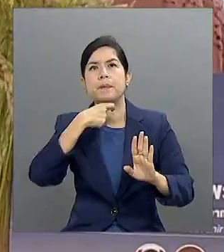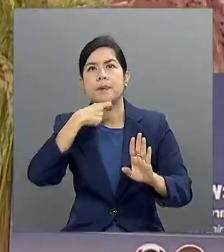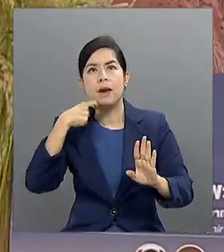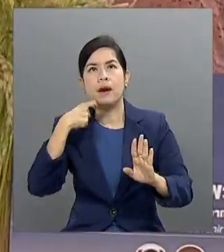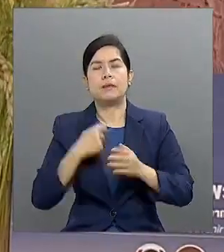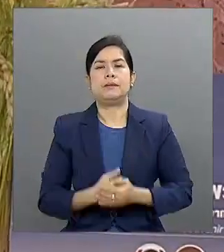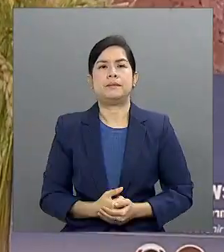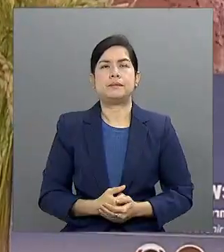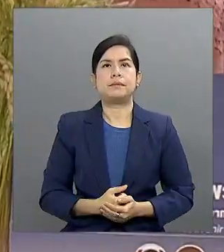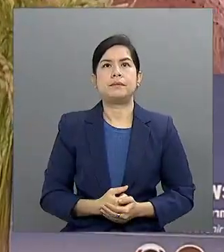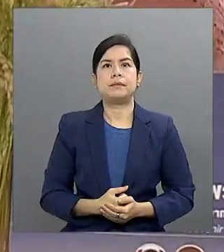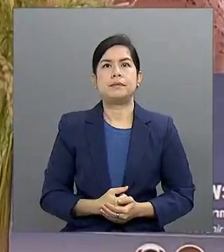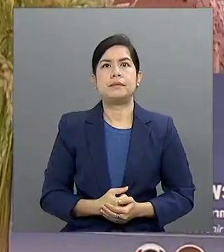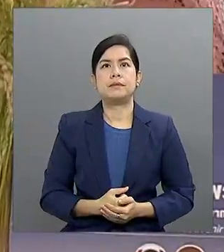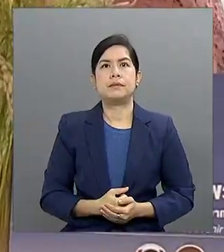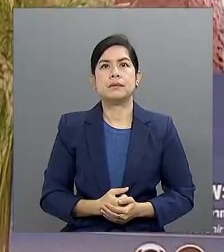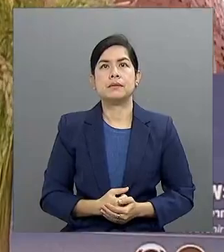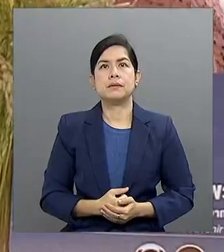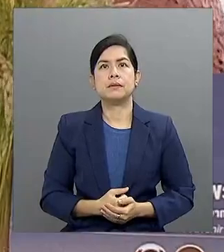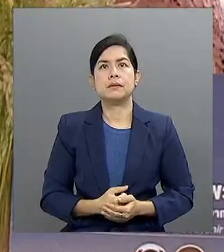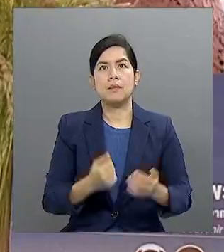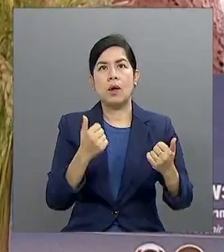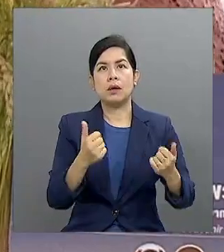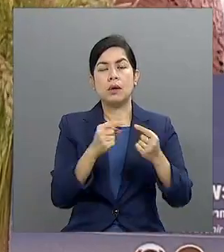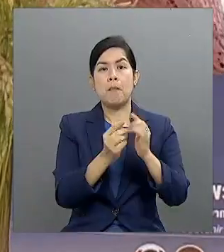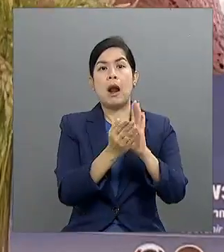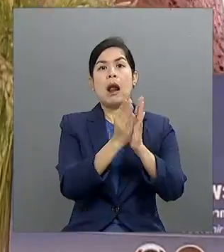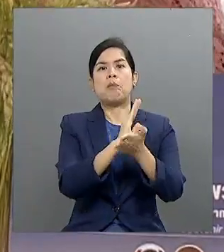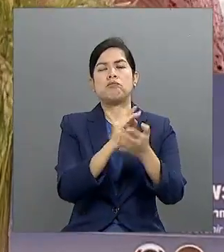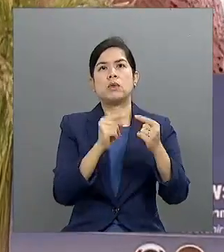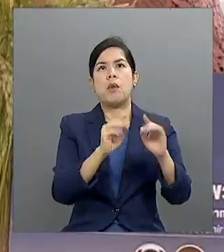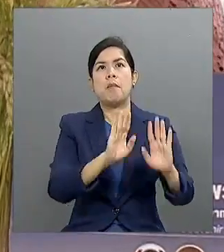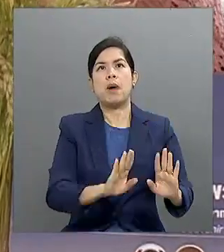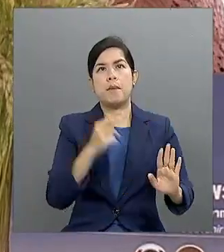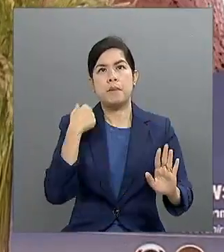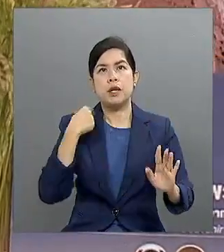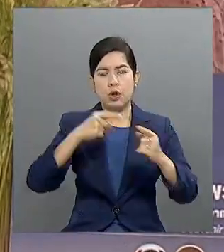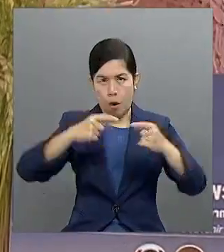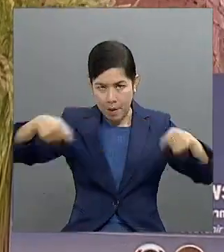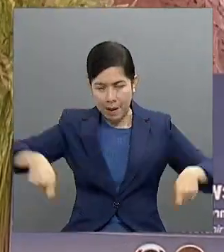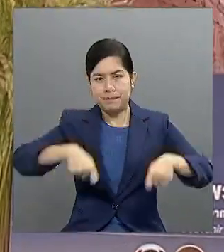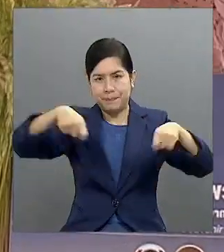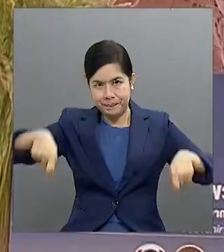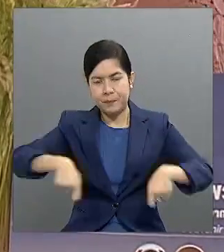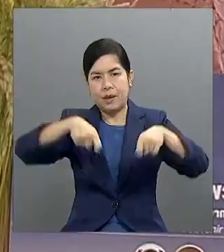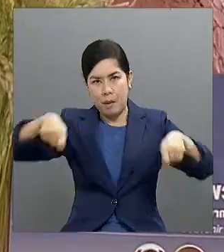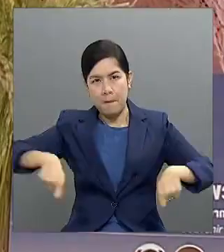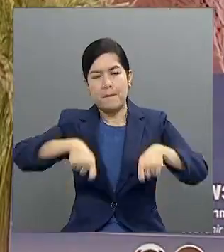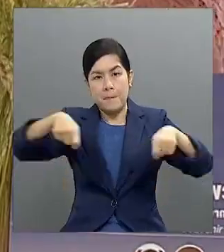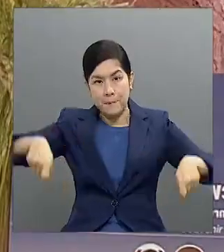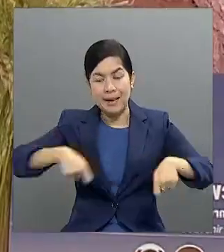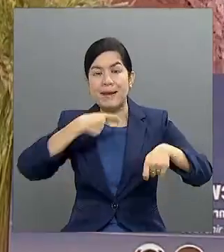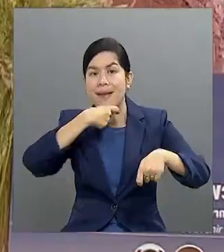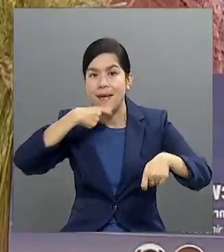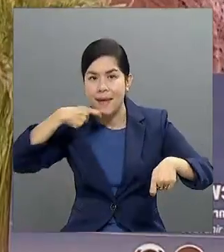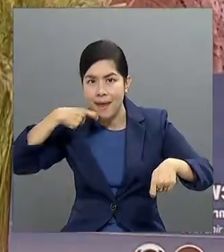มัยนี้ตอนนี้เราประยุกต์ใช่ไหมคะอันนี้เราใช้ได้ไม่นานพอเราใช้ประยุกต์เราก็จะไปผัด เอาอันนี้จะไปผัด ให้ เป็น แห้งแห้งจะแห้งก็จะเก็บ